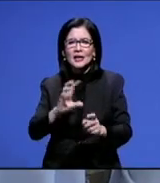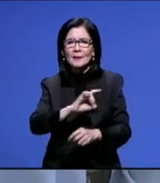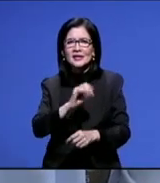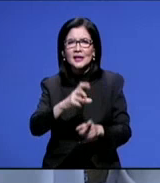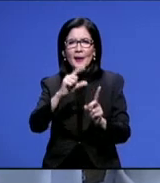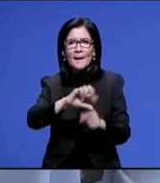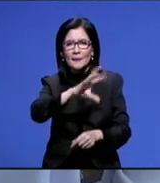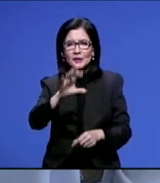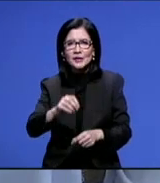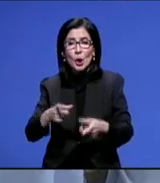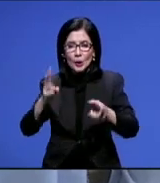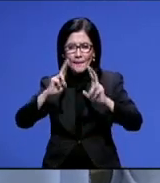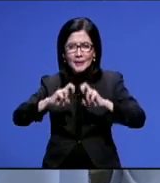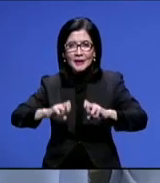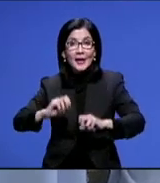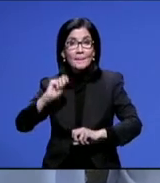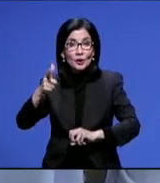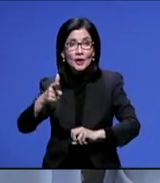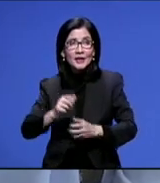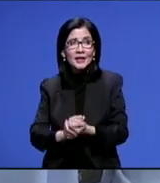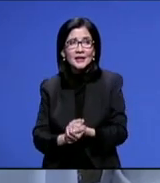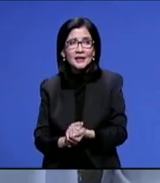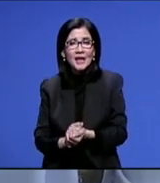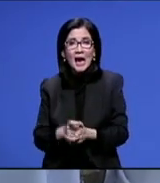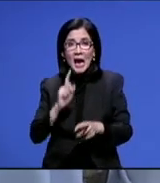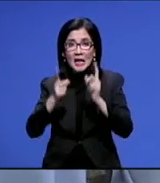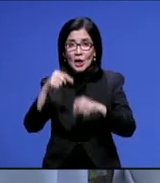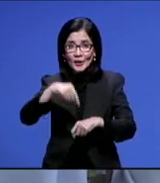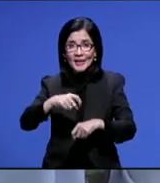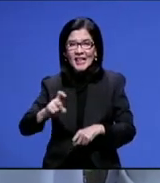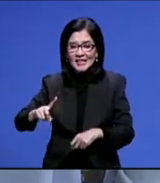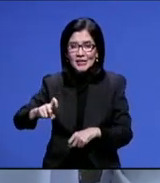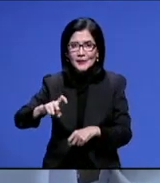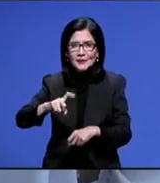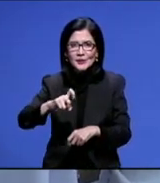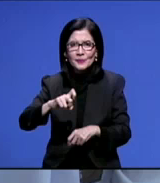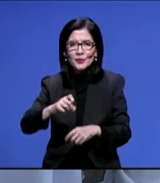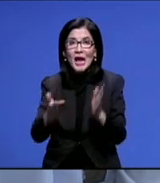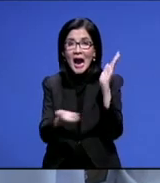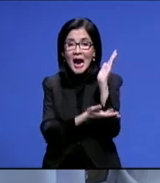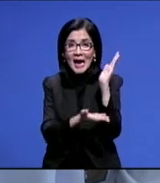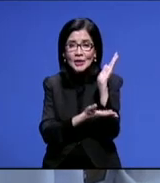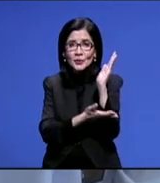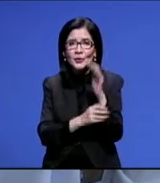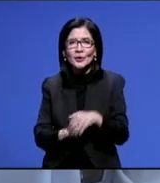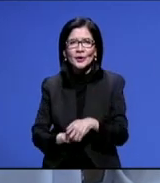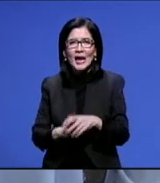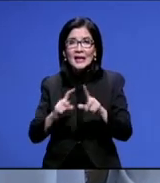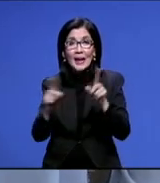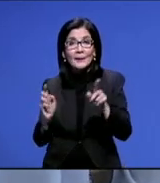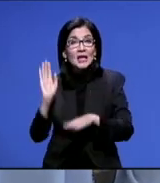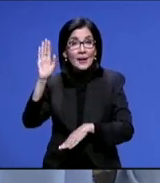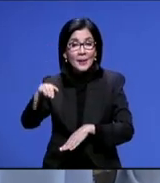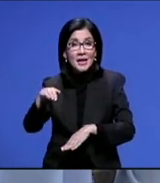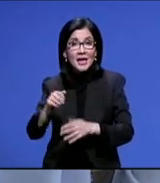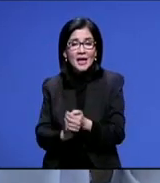Untuk penelitian berikutnya, jenis yang kami gunakan, kalau ini kan hanya semut tukang kayu atau Camponotus pennsylvanicus, tapi kedepannya lagi